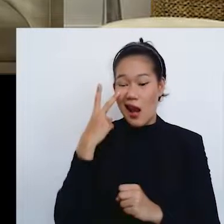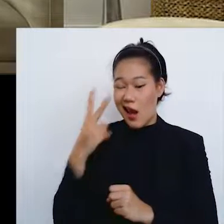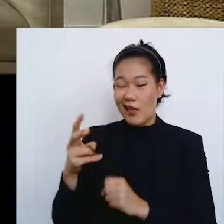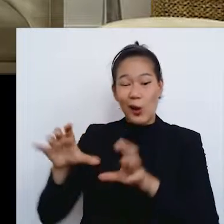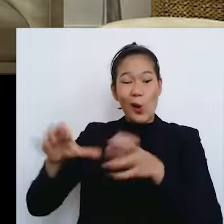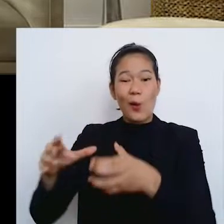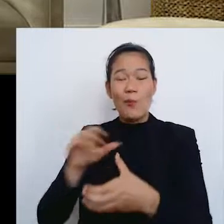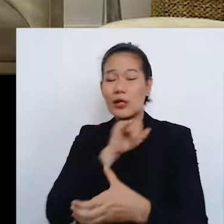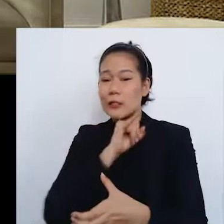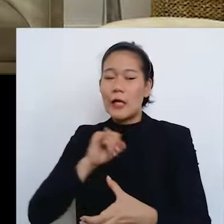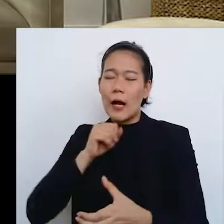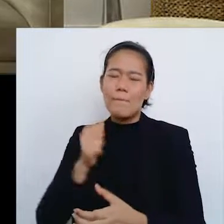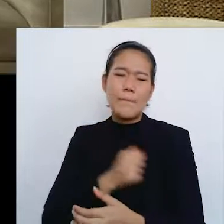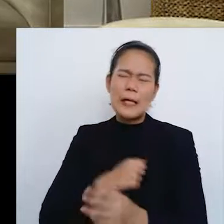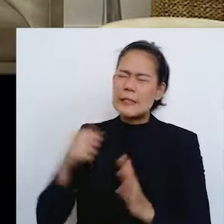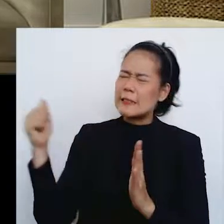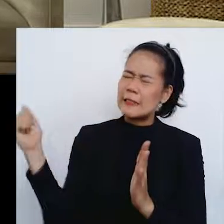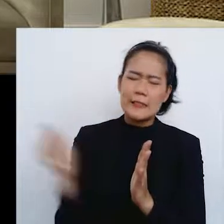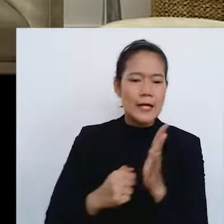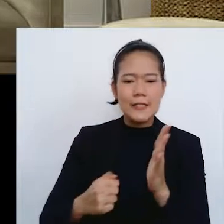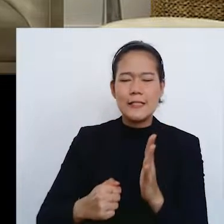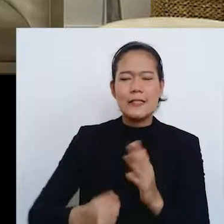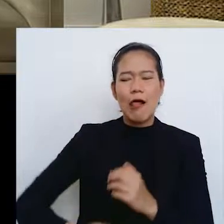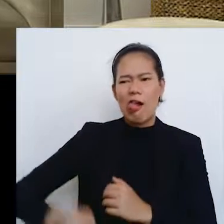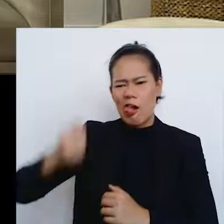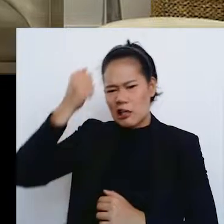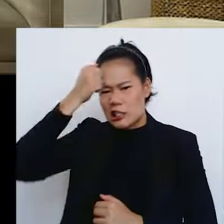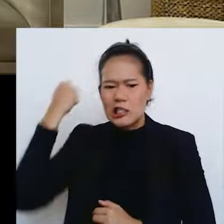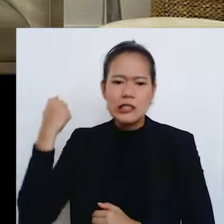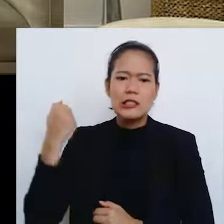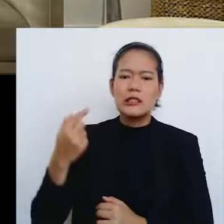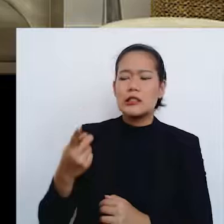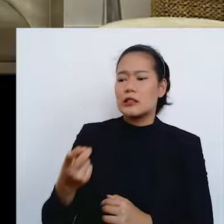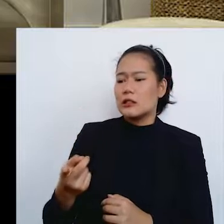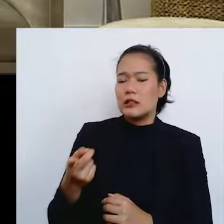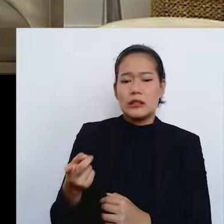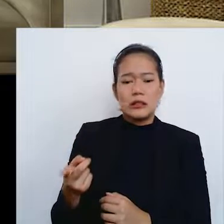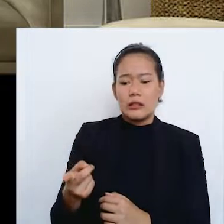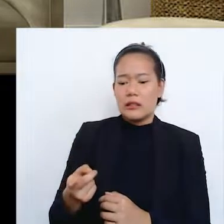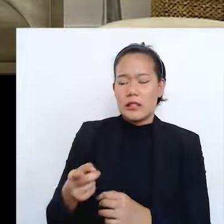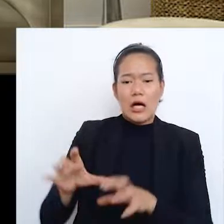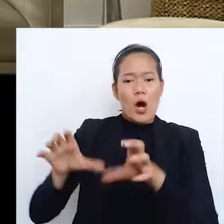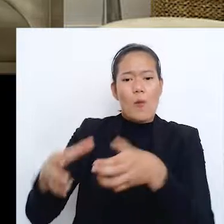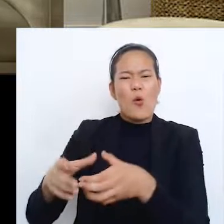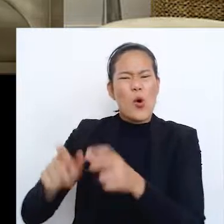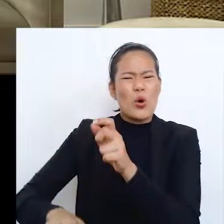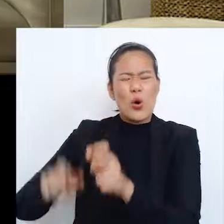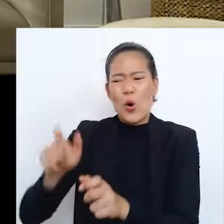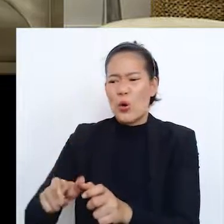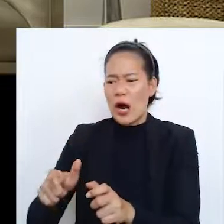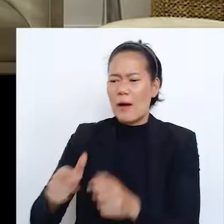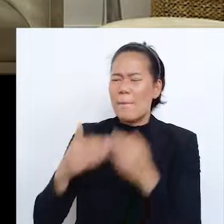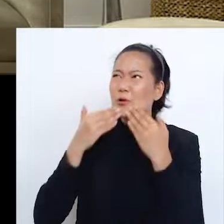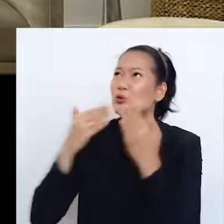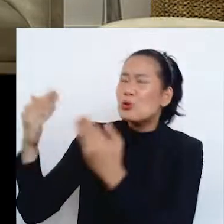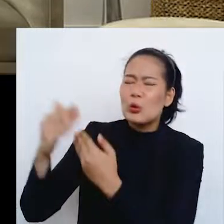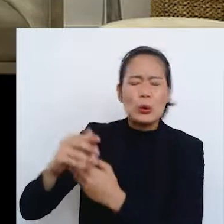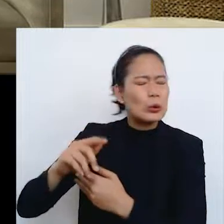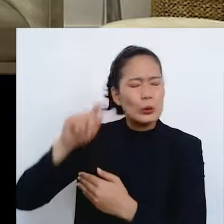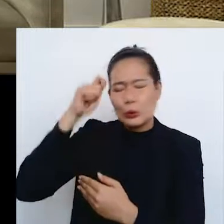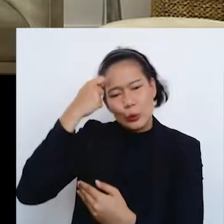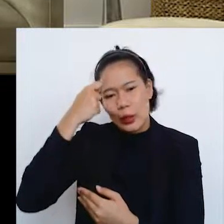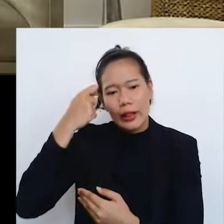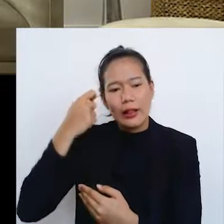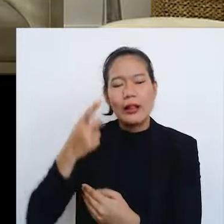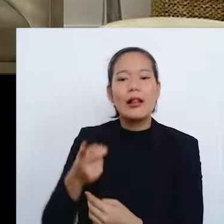yang keras kepala. Mereka menjadi gambaran bangsa yang sulit untuk